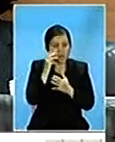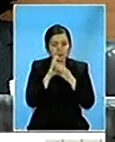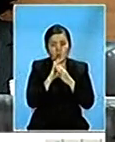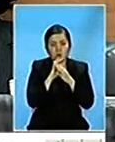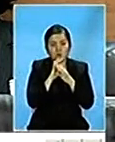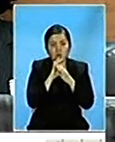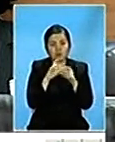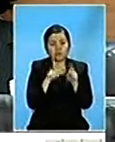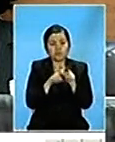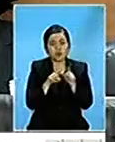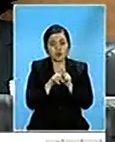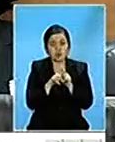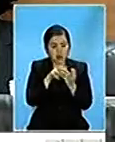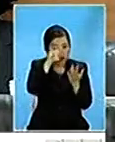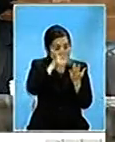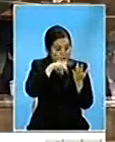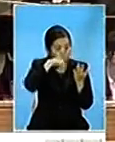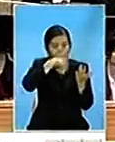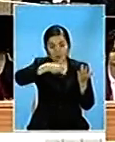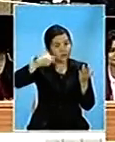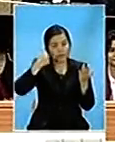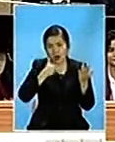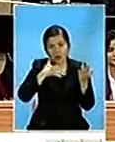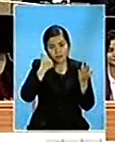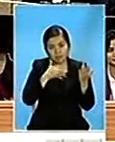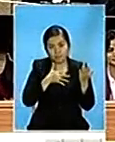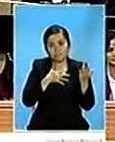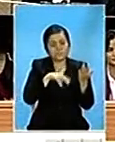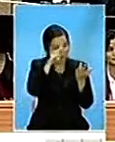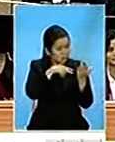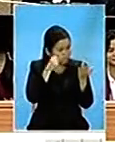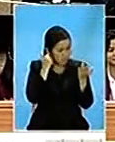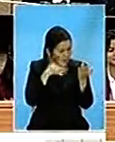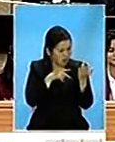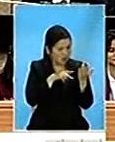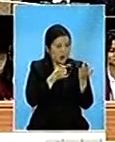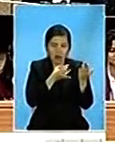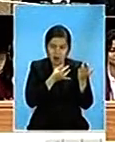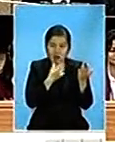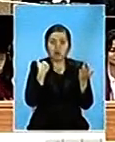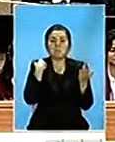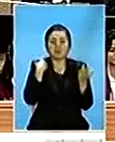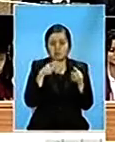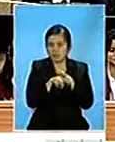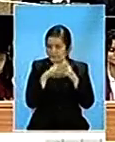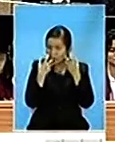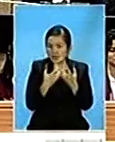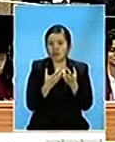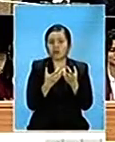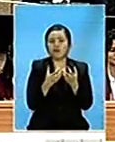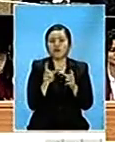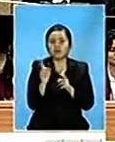งก็คือไม่สามารถที่จะอ่านภาษาไทยได้นั่นก็คืออ่านไม่ออกและที่หนักข้อขึ้นไปกว่านั้นนะคะ